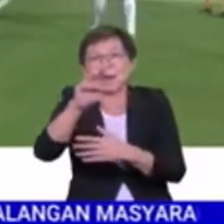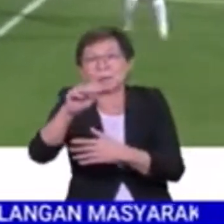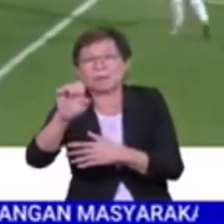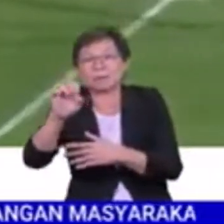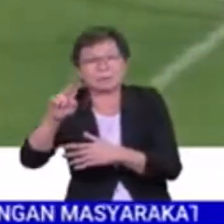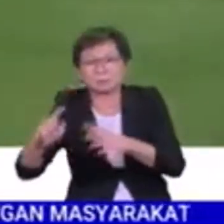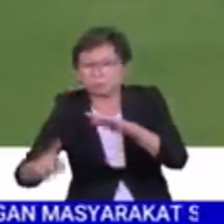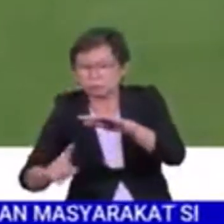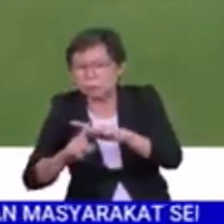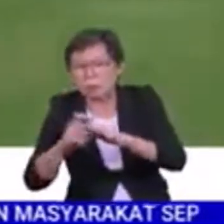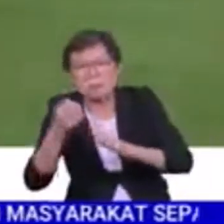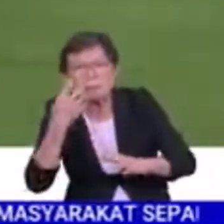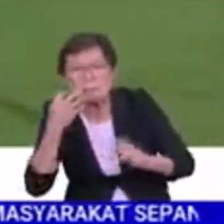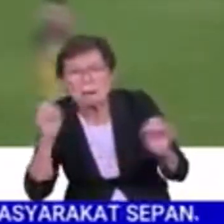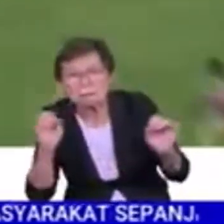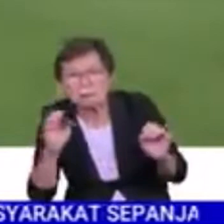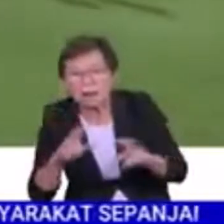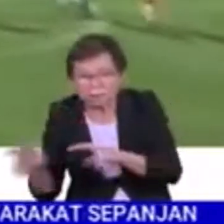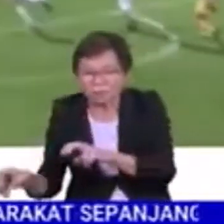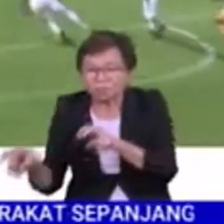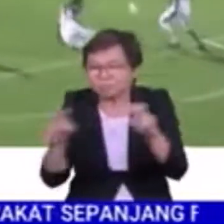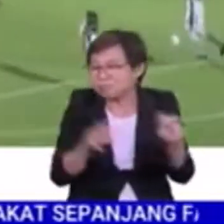timbul isu menyesal dan berhijrah.